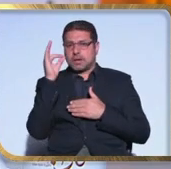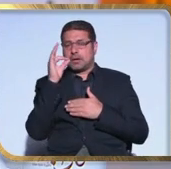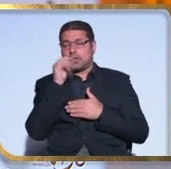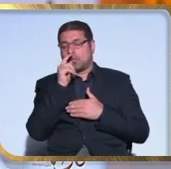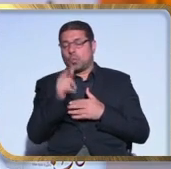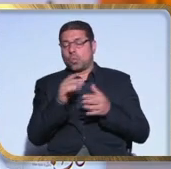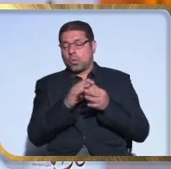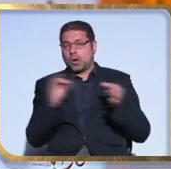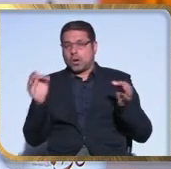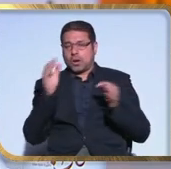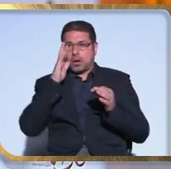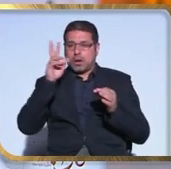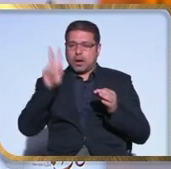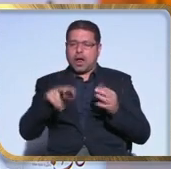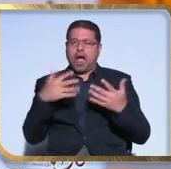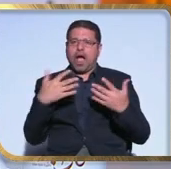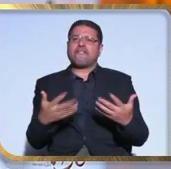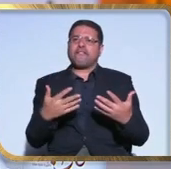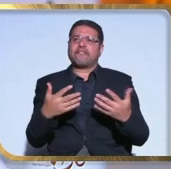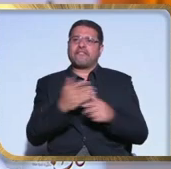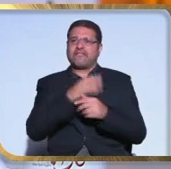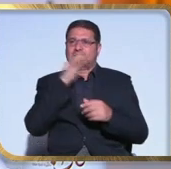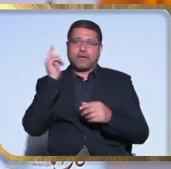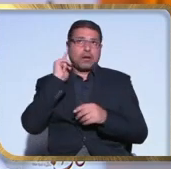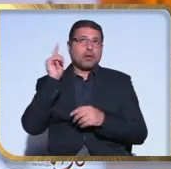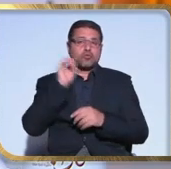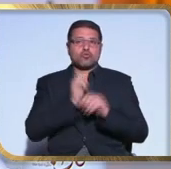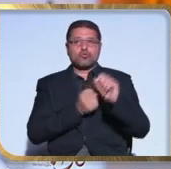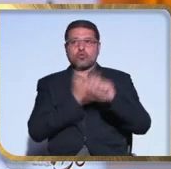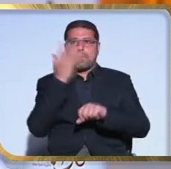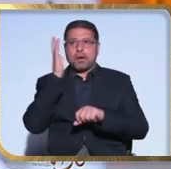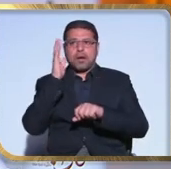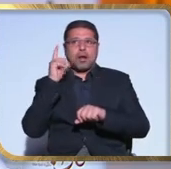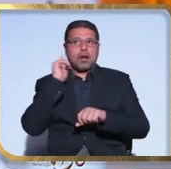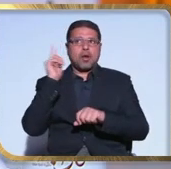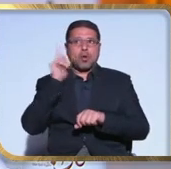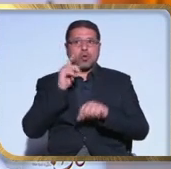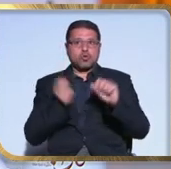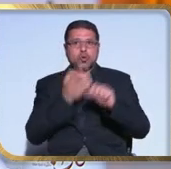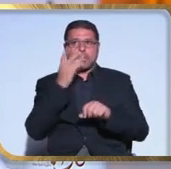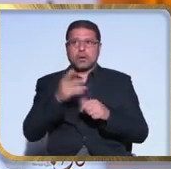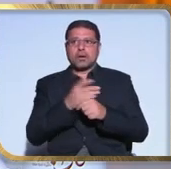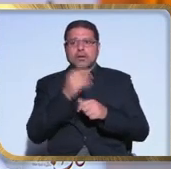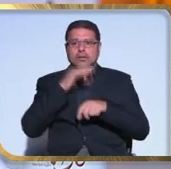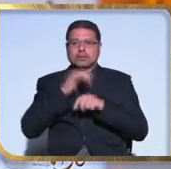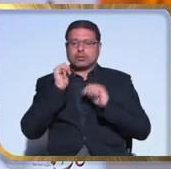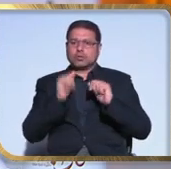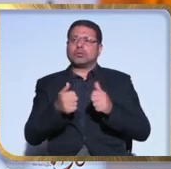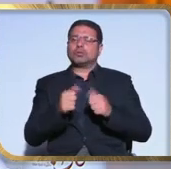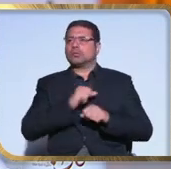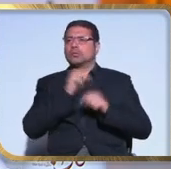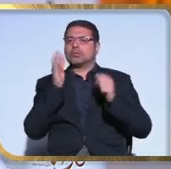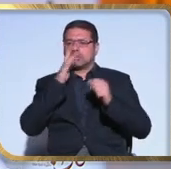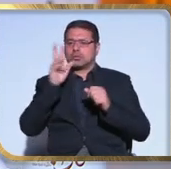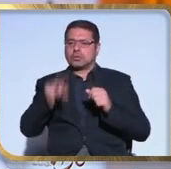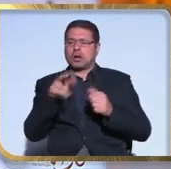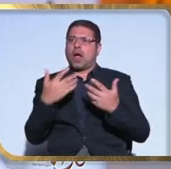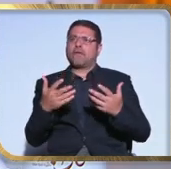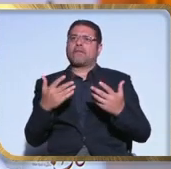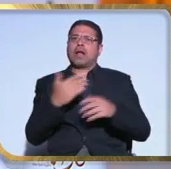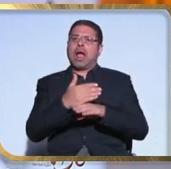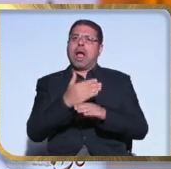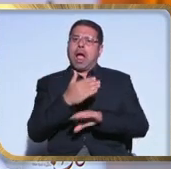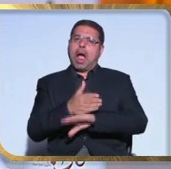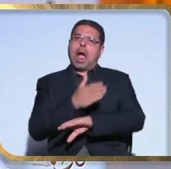رات في الركعتين الخفيفتان اذا نودي بالصبح يعني لما نسمع اذان الصبح ان الانسان يقوم يصلي ركعتين اللي هم